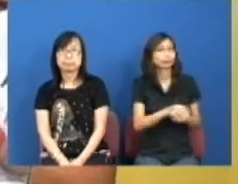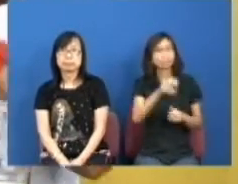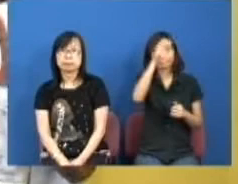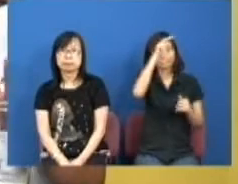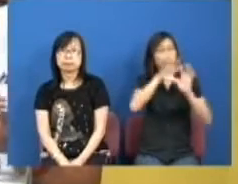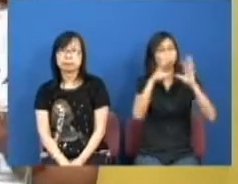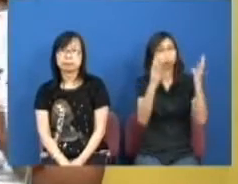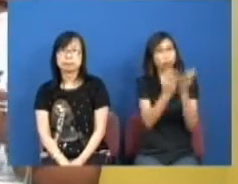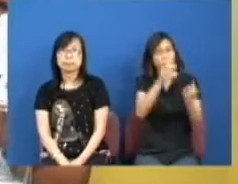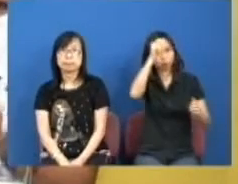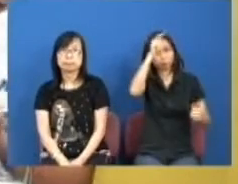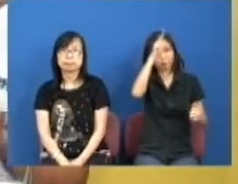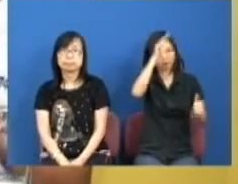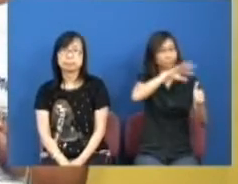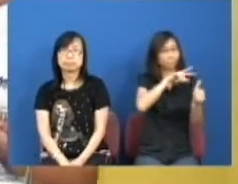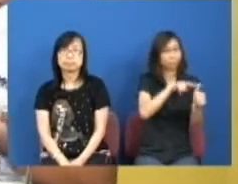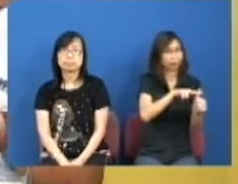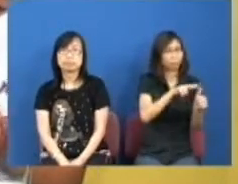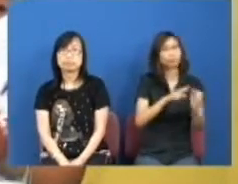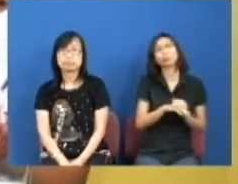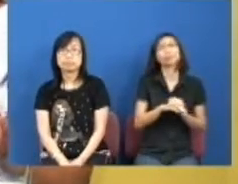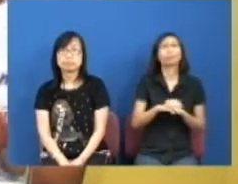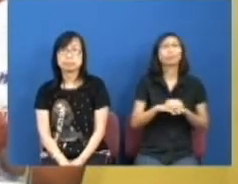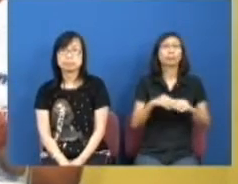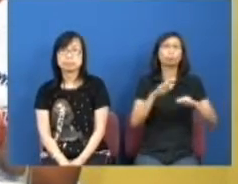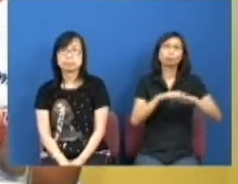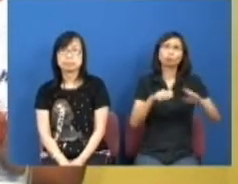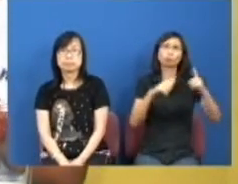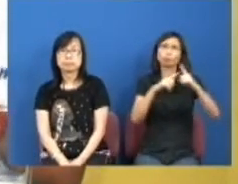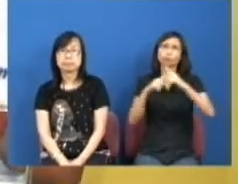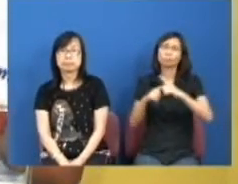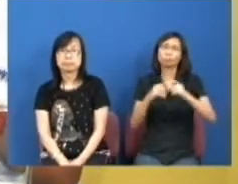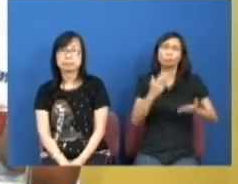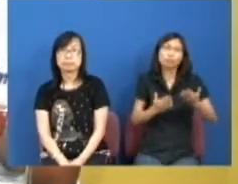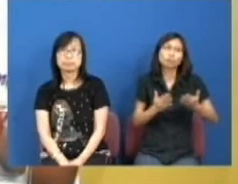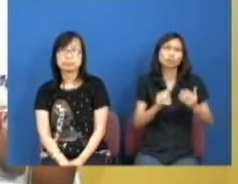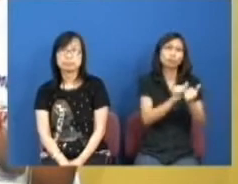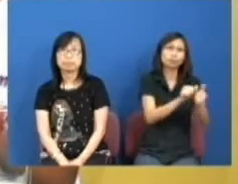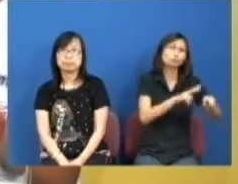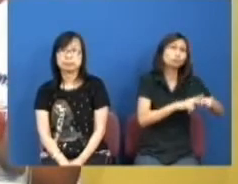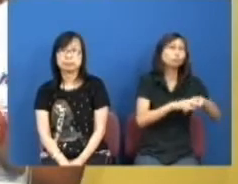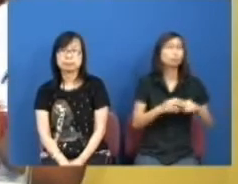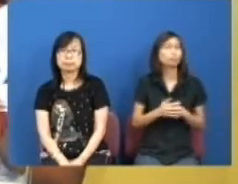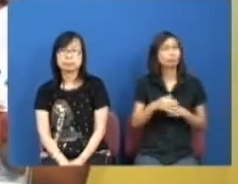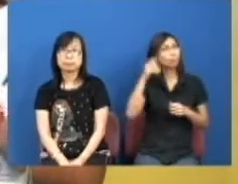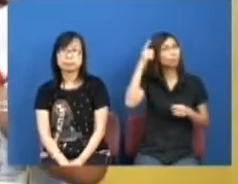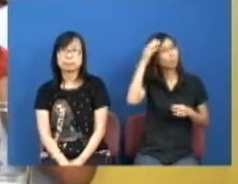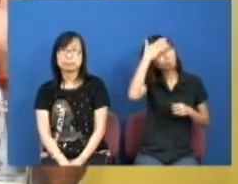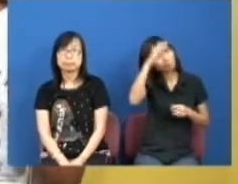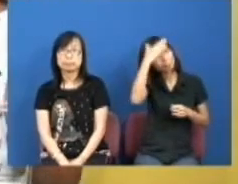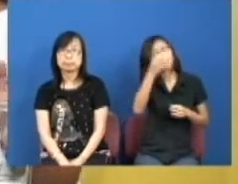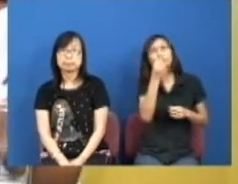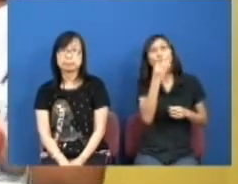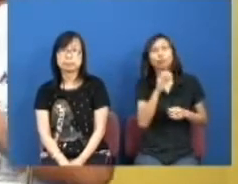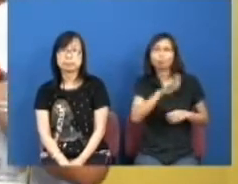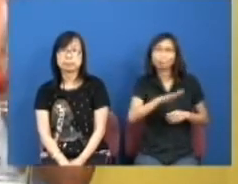話泛民同埋依一個建制派，會唔會慢慢對於依一個香港政治嘅理解，慢慢因為反高